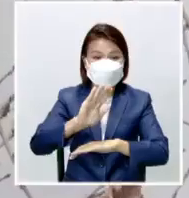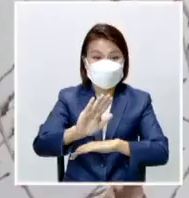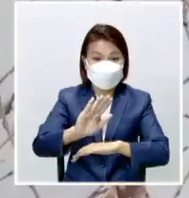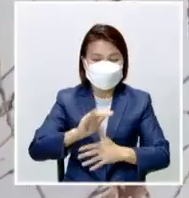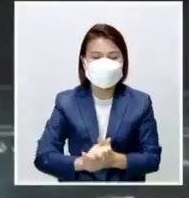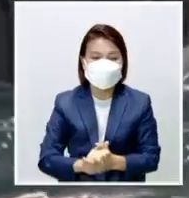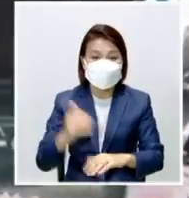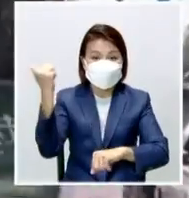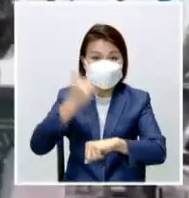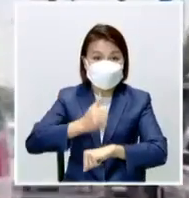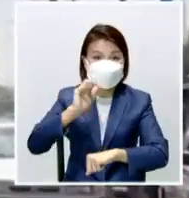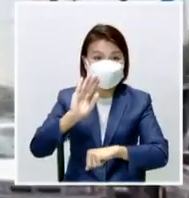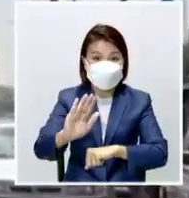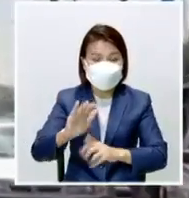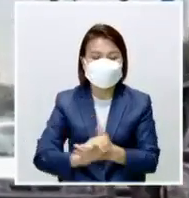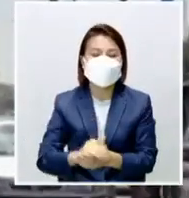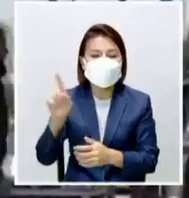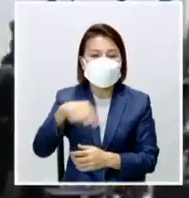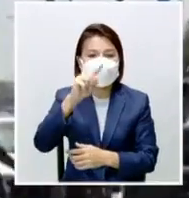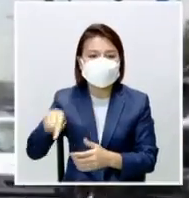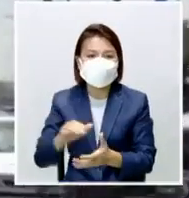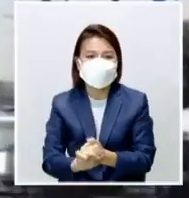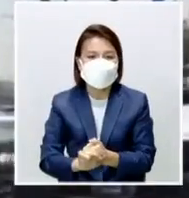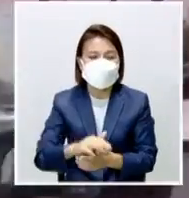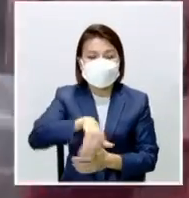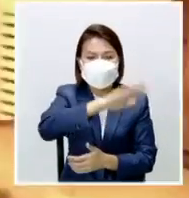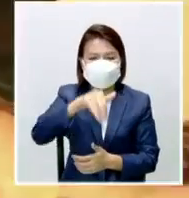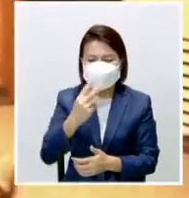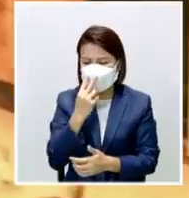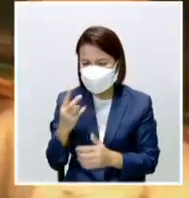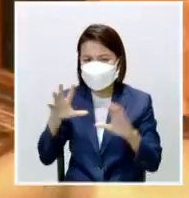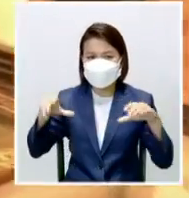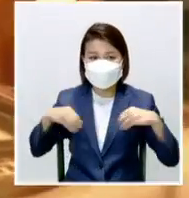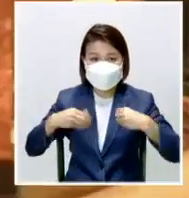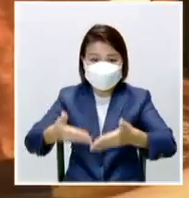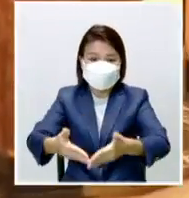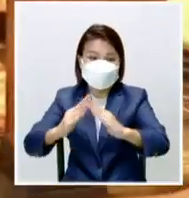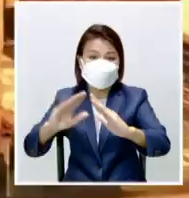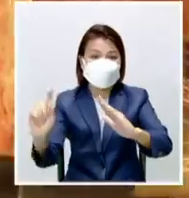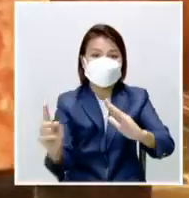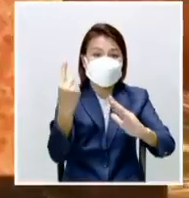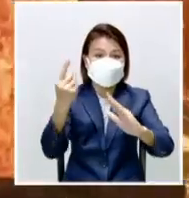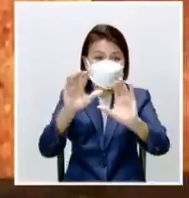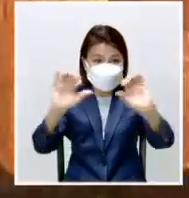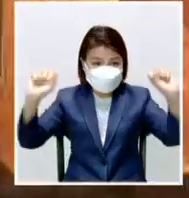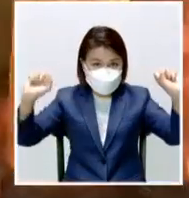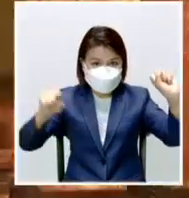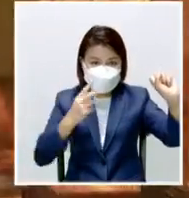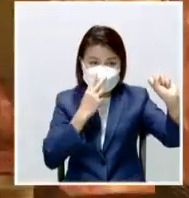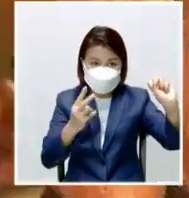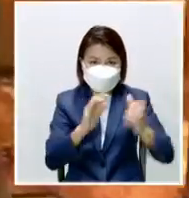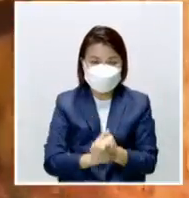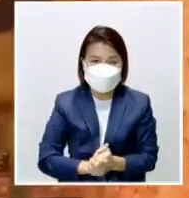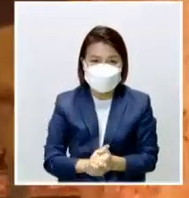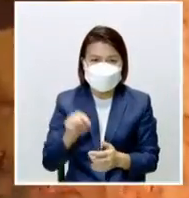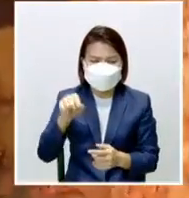ณาจักรระบุว่าโลกควรให้พื้นที่กับกลุ่มตาลิบันในการจัดตั้งรัฐบาลใหม่ของอัฟกานิสถานและอาจค้นพบว่ากบฏที่ถู